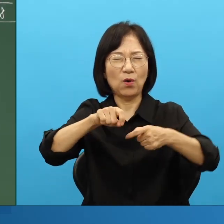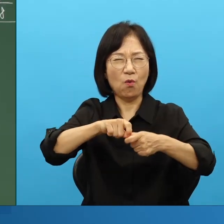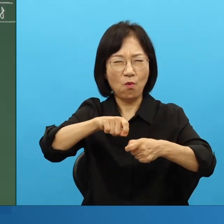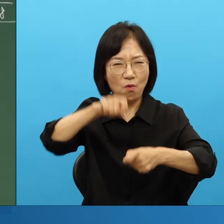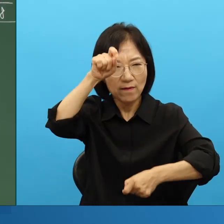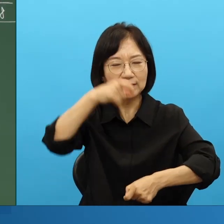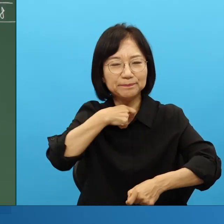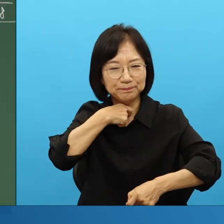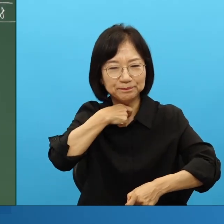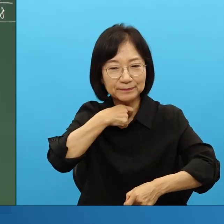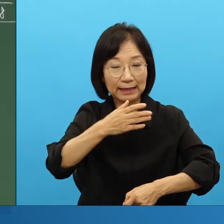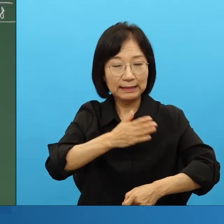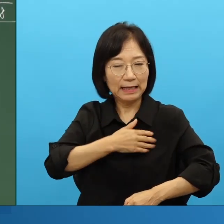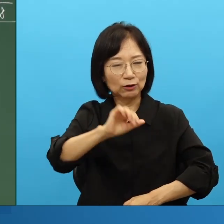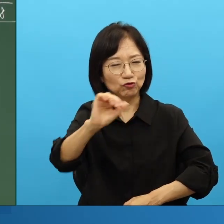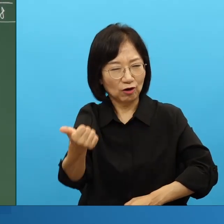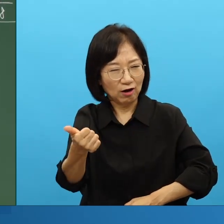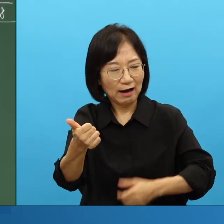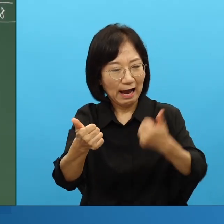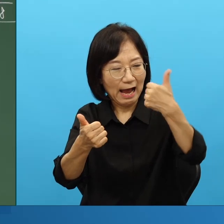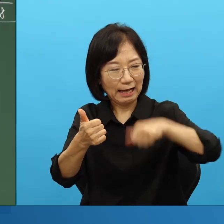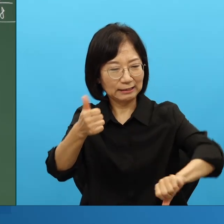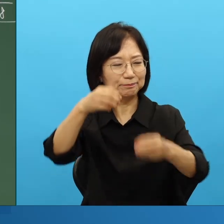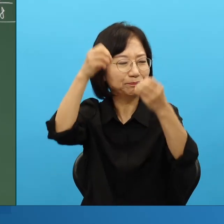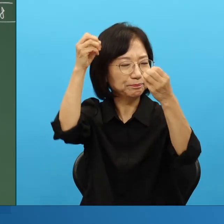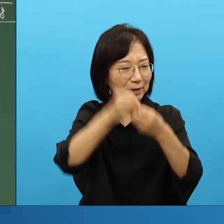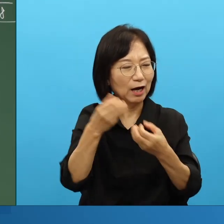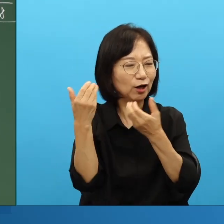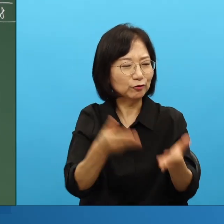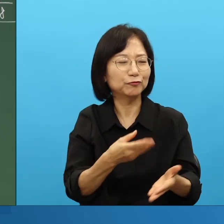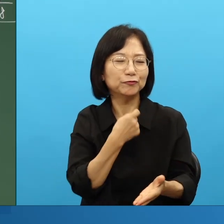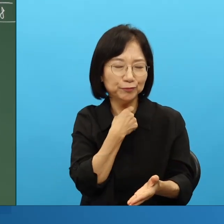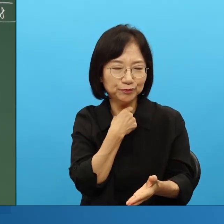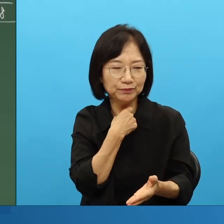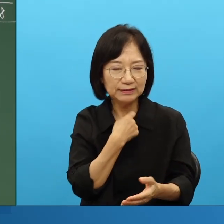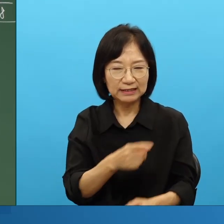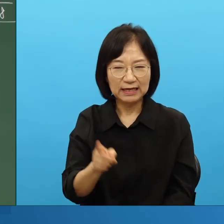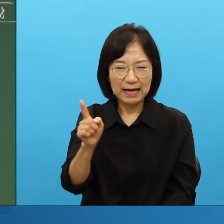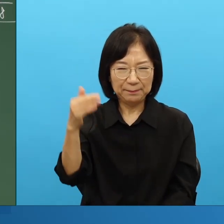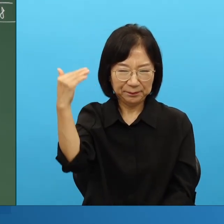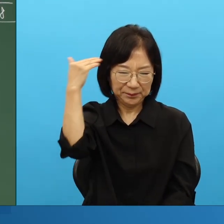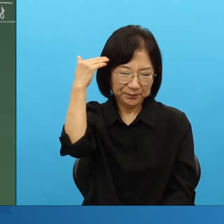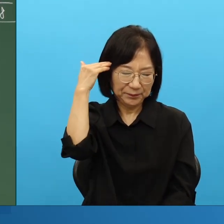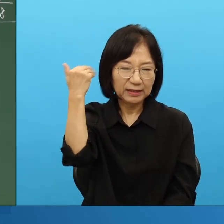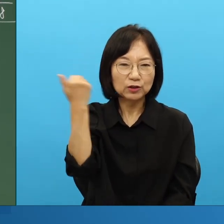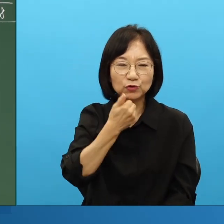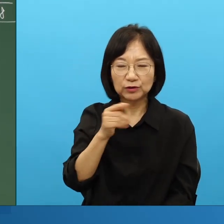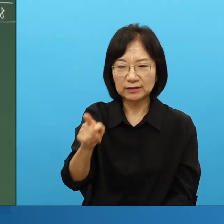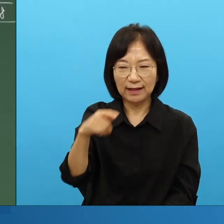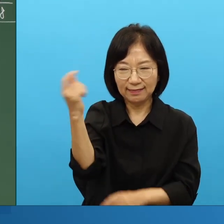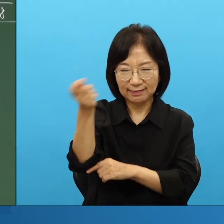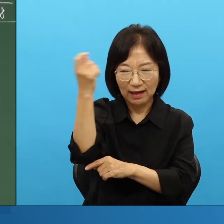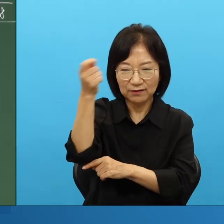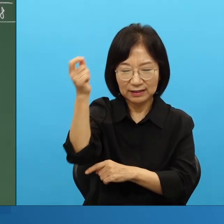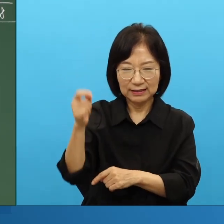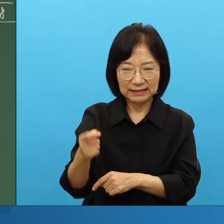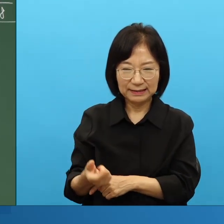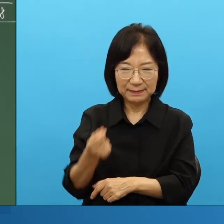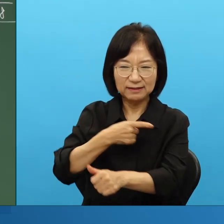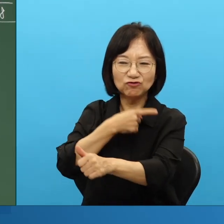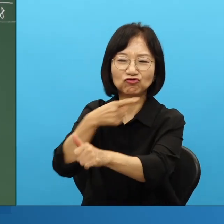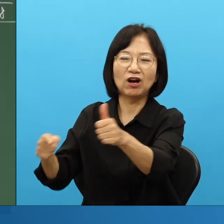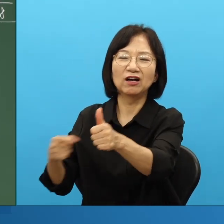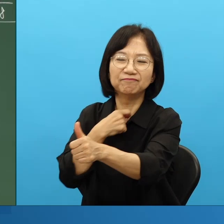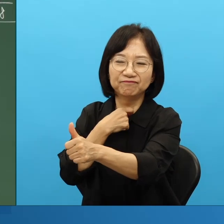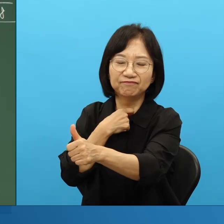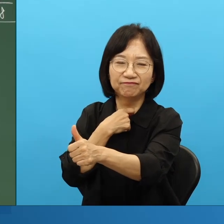尽可能我能多做王。 그 내가 죽을 때는 우리 아들이 하고. 当我死了，应该让我儿子做王。 저 다윗 쪽이 굉장히 방해되는 쪽을 일찌감치 죽여야 되는데 어떻게 죽일까? 그 근심해.